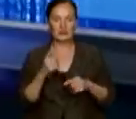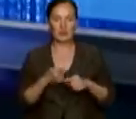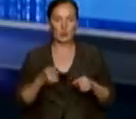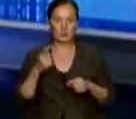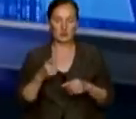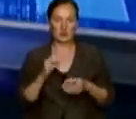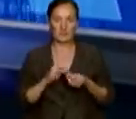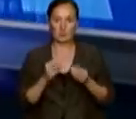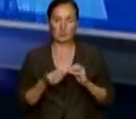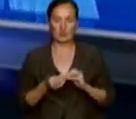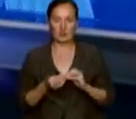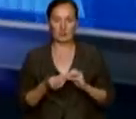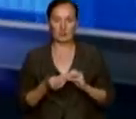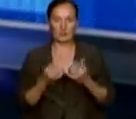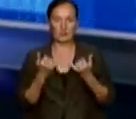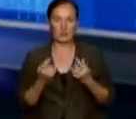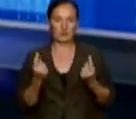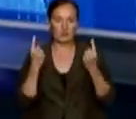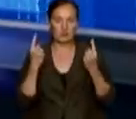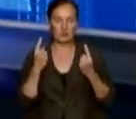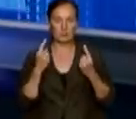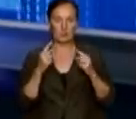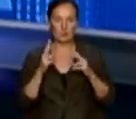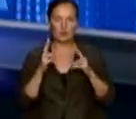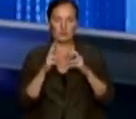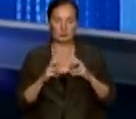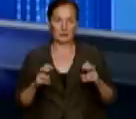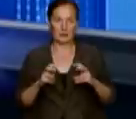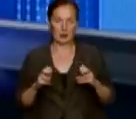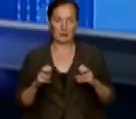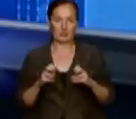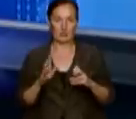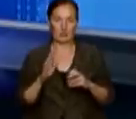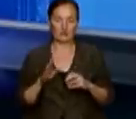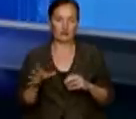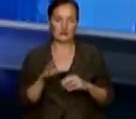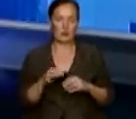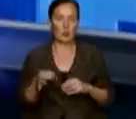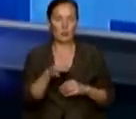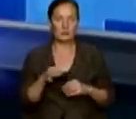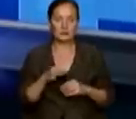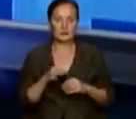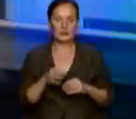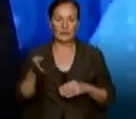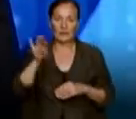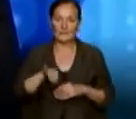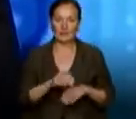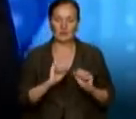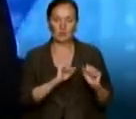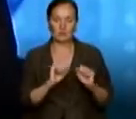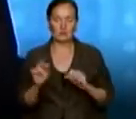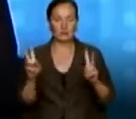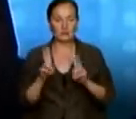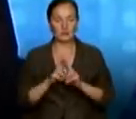її масштабно тепер розглядати вже в межах цієї області. По берегоукріпленню також ми зустрічалися з